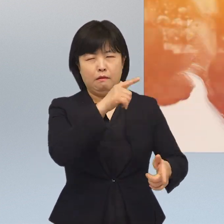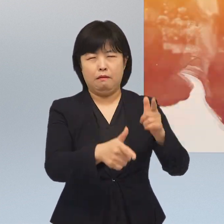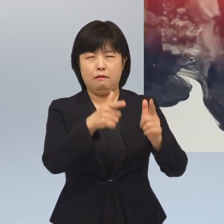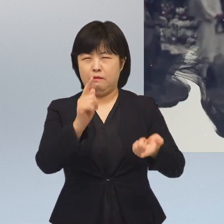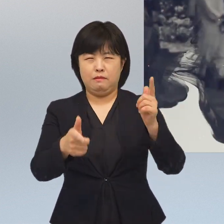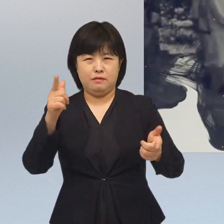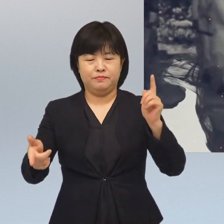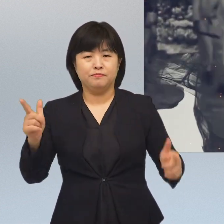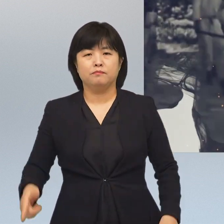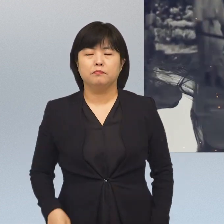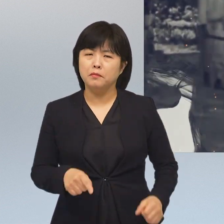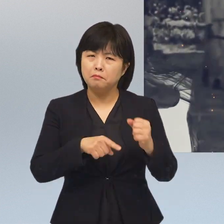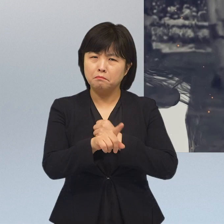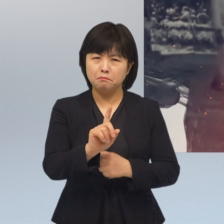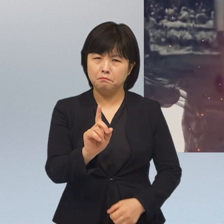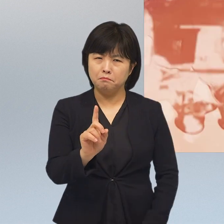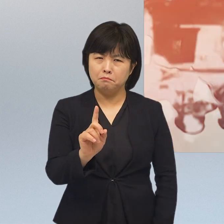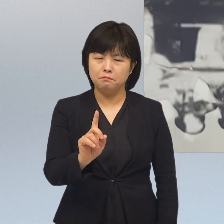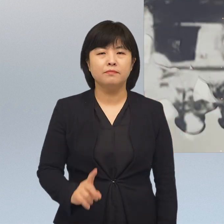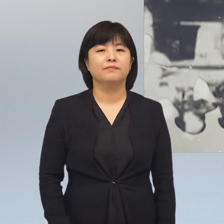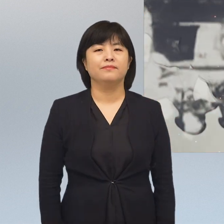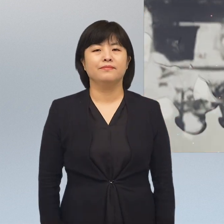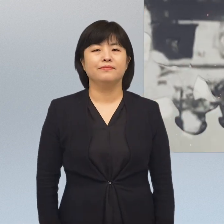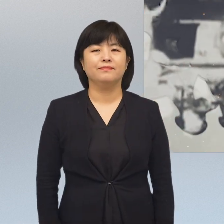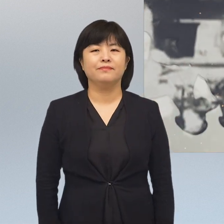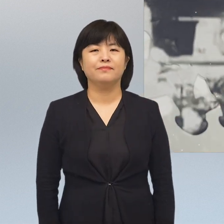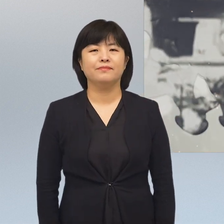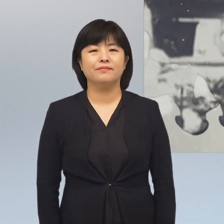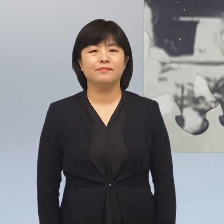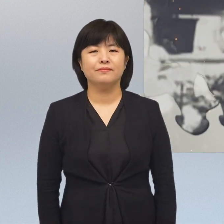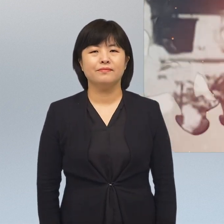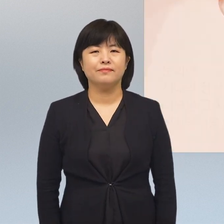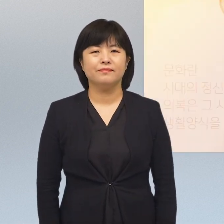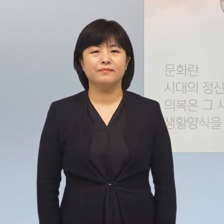인류의 문화 중 가장 기본적이고 중요한 의식주.